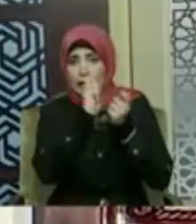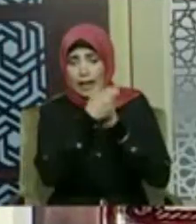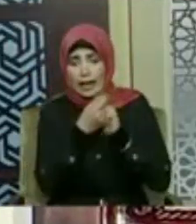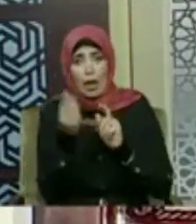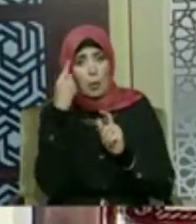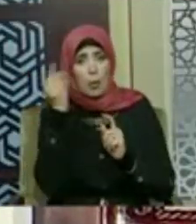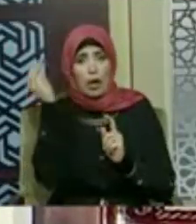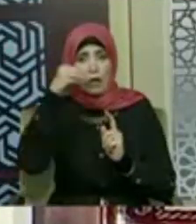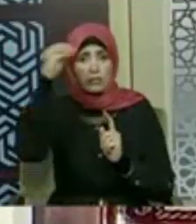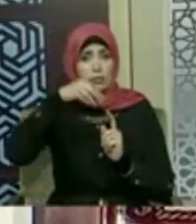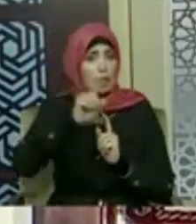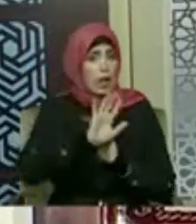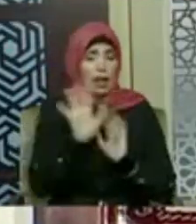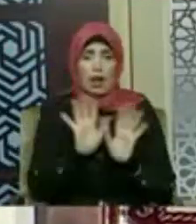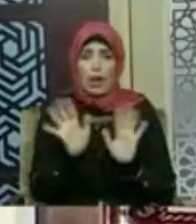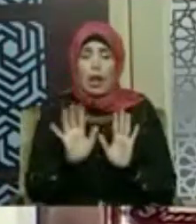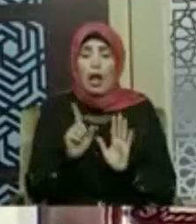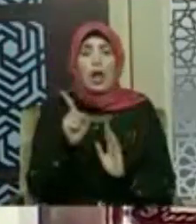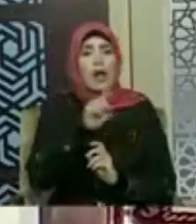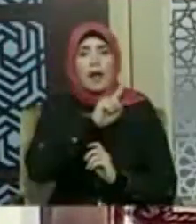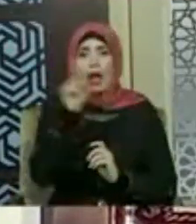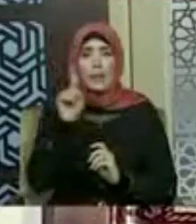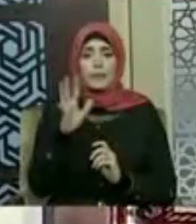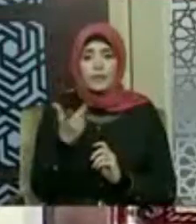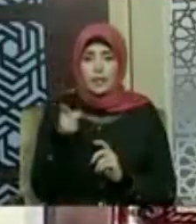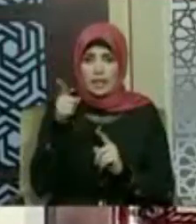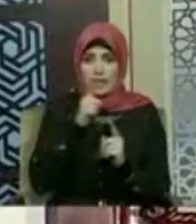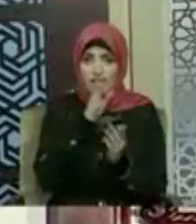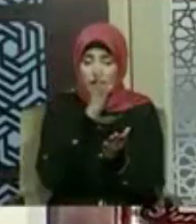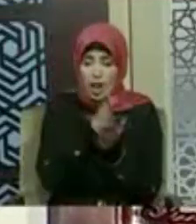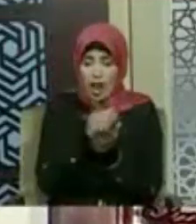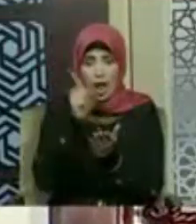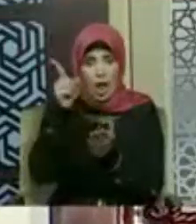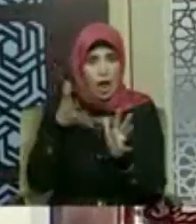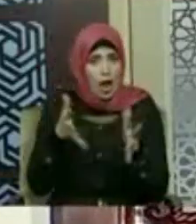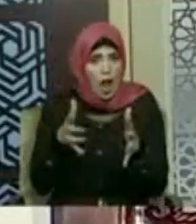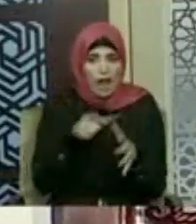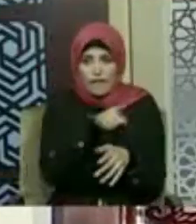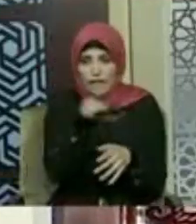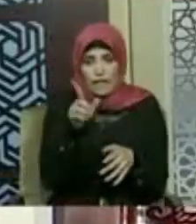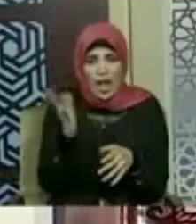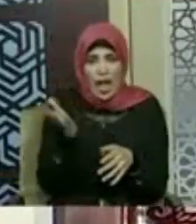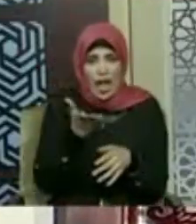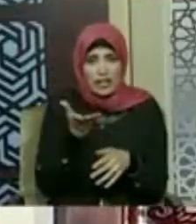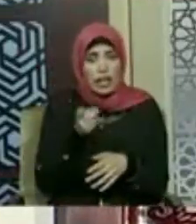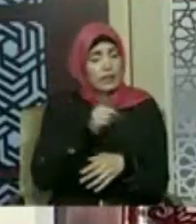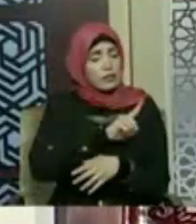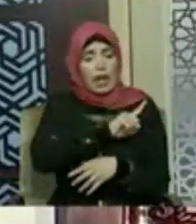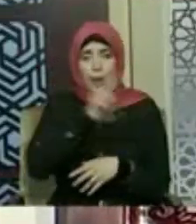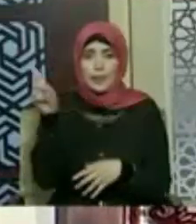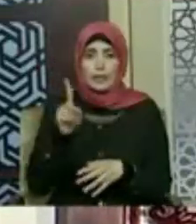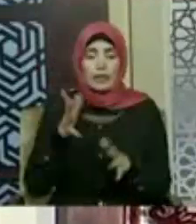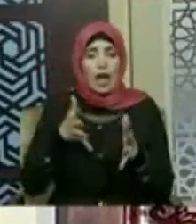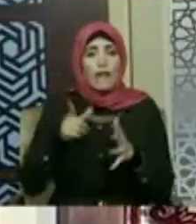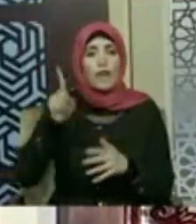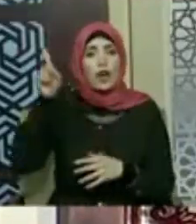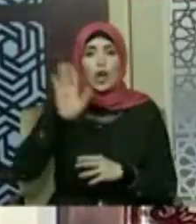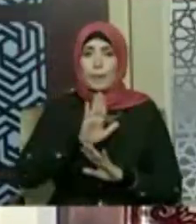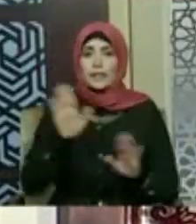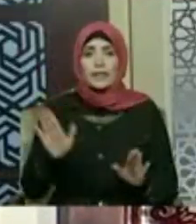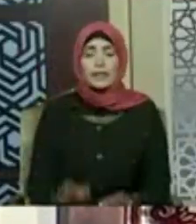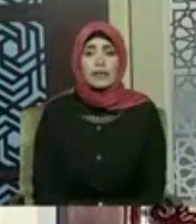في الله ولا في الحق لومة لائم. ها